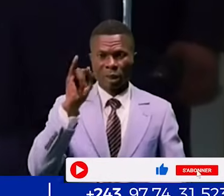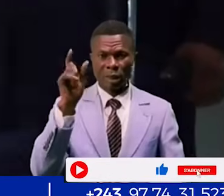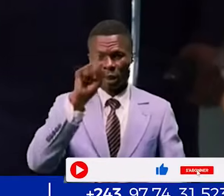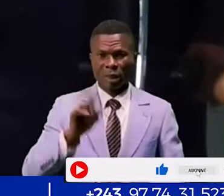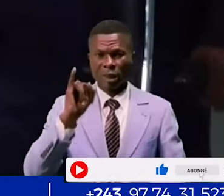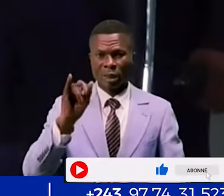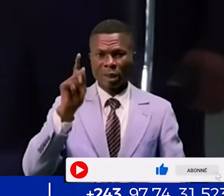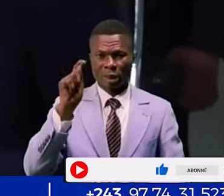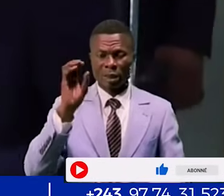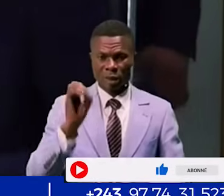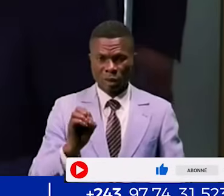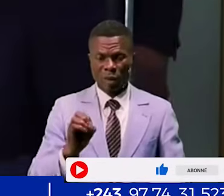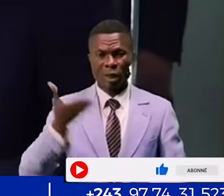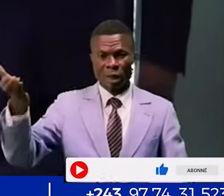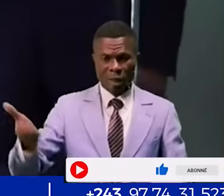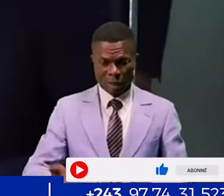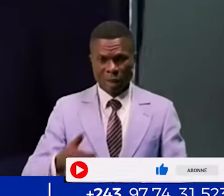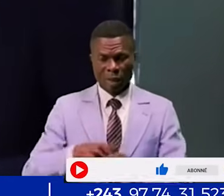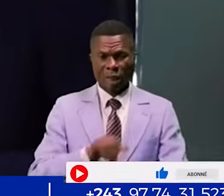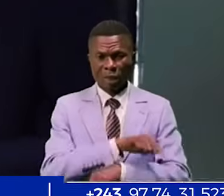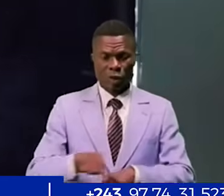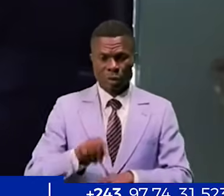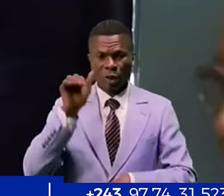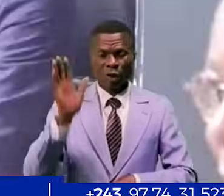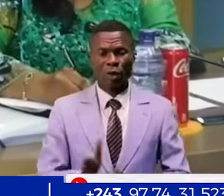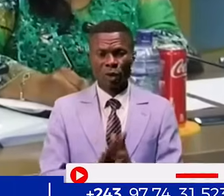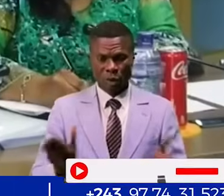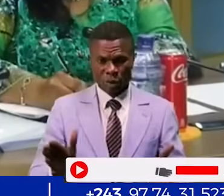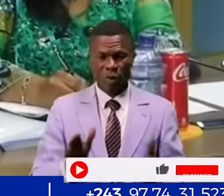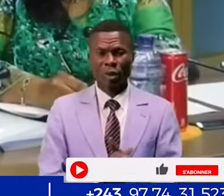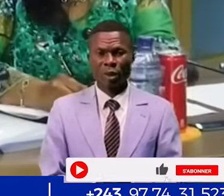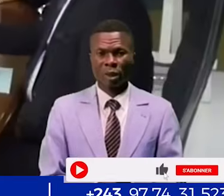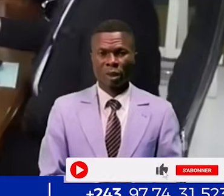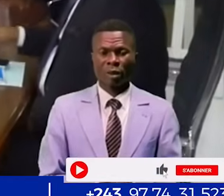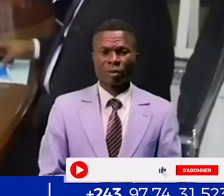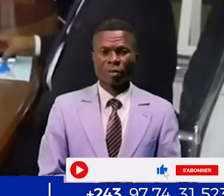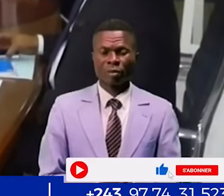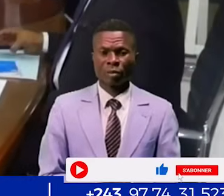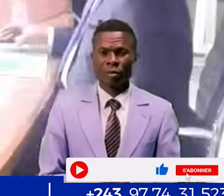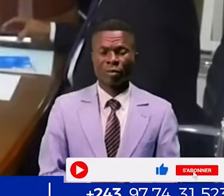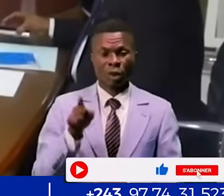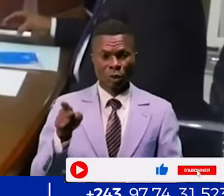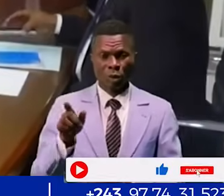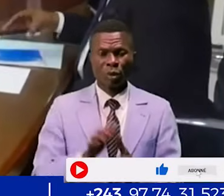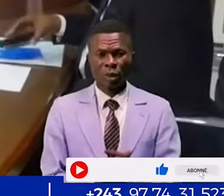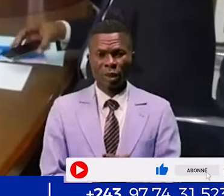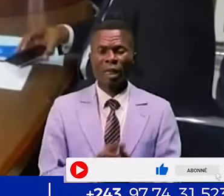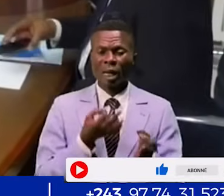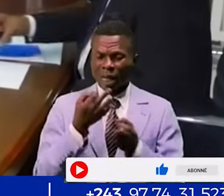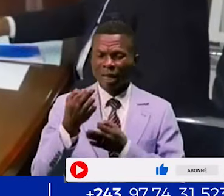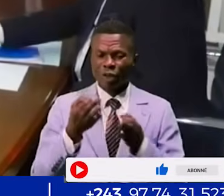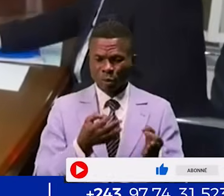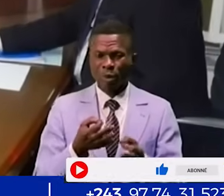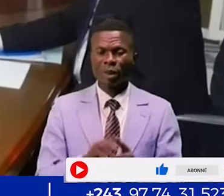Pakabumba Kapinga, a reçu le directeur général de ses services, Raoul Ouezegua. Ce dernier a saisi